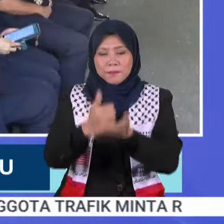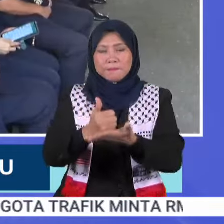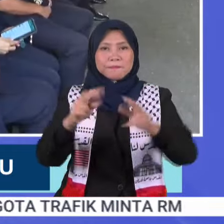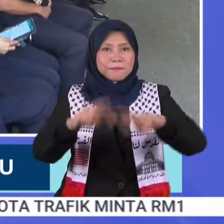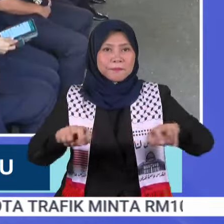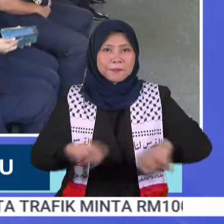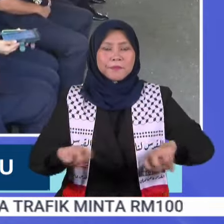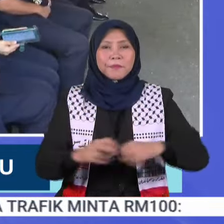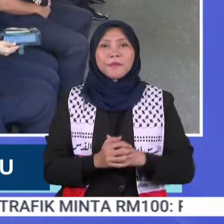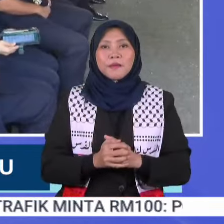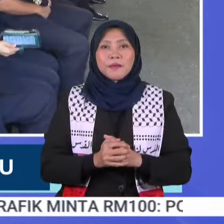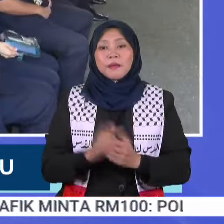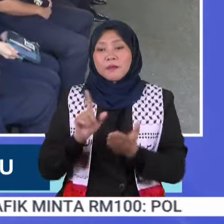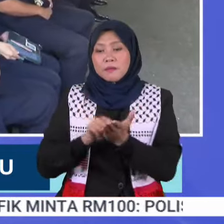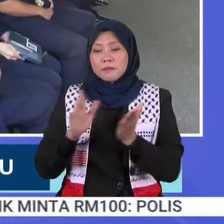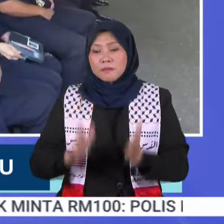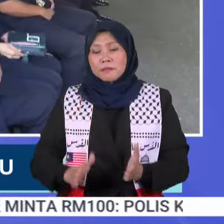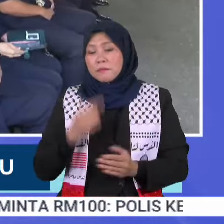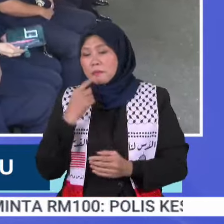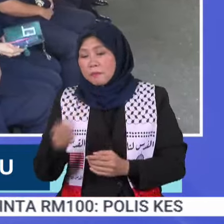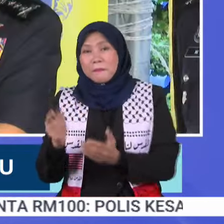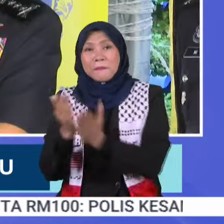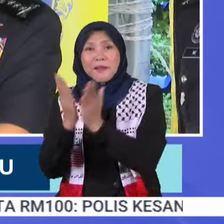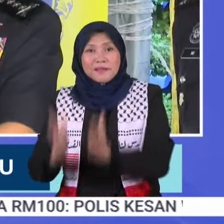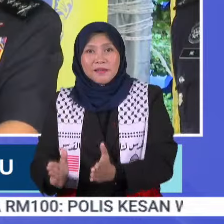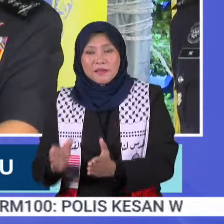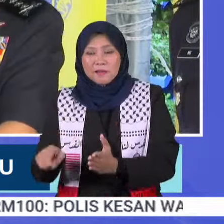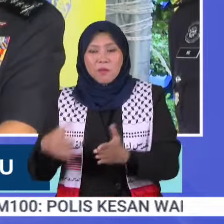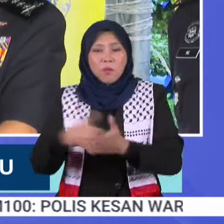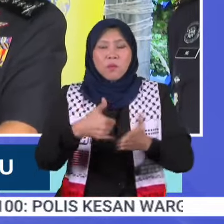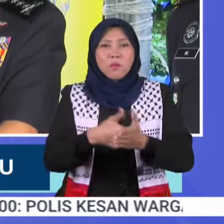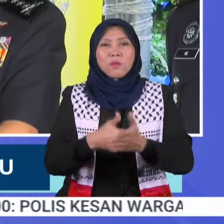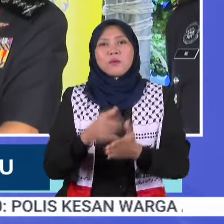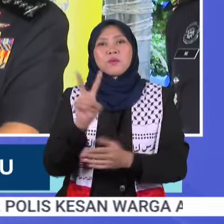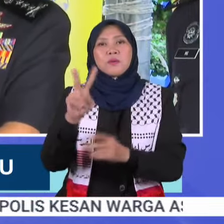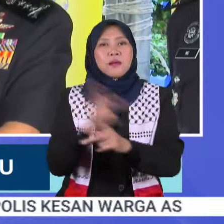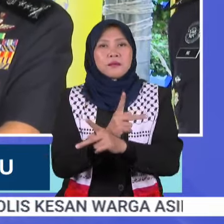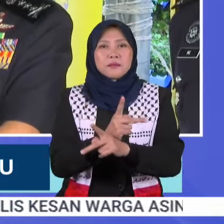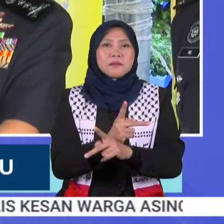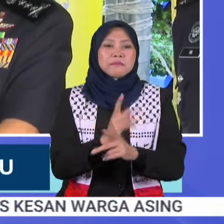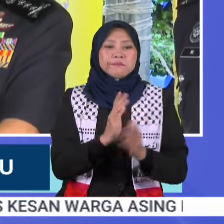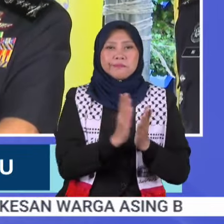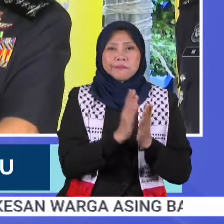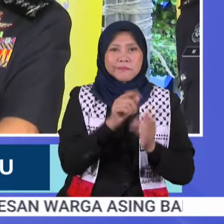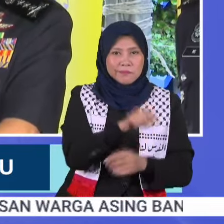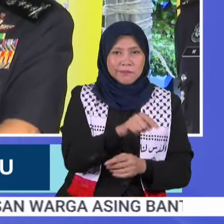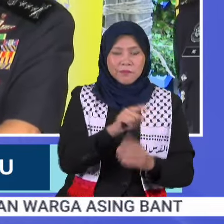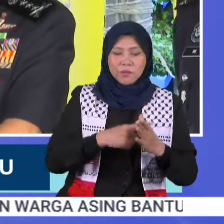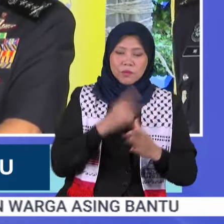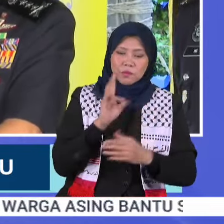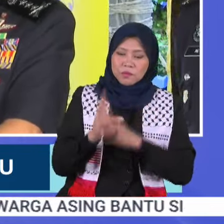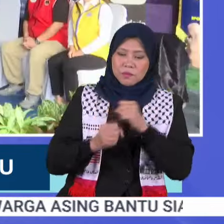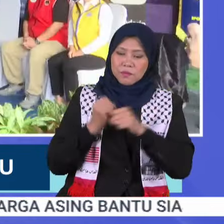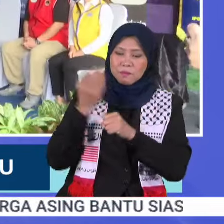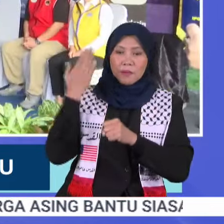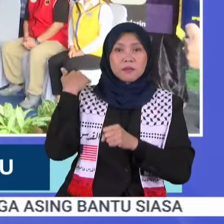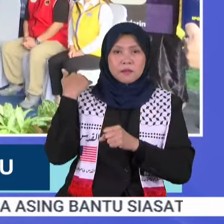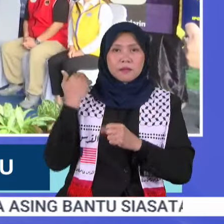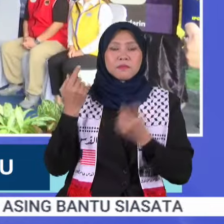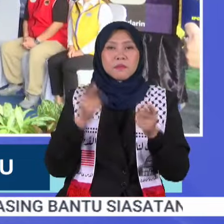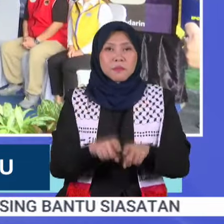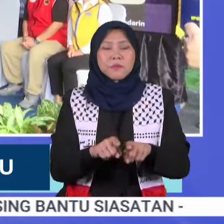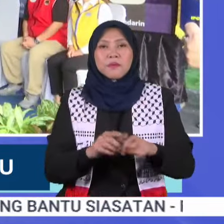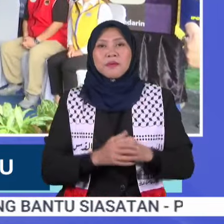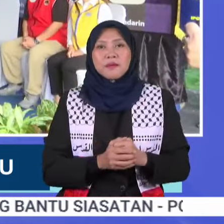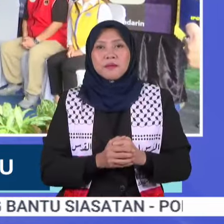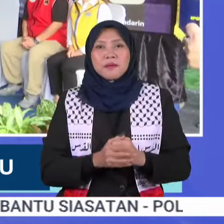siasatan. Media sebelum ini melaporkan pelajar tersebut dirogol 2 kali oleh suspek pada Julai dan Oktober tahun lepas. Namun laporan